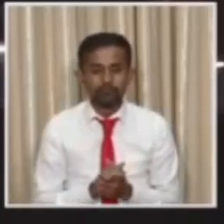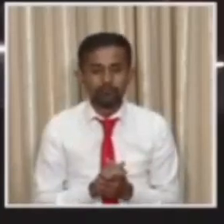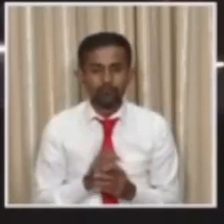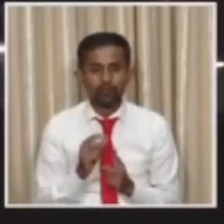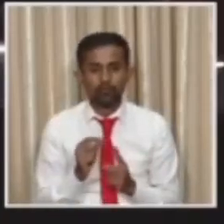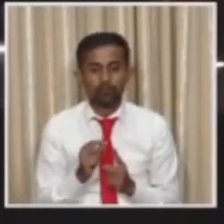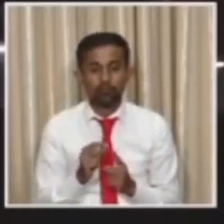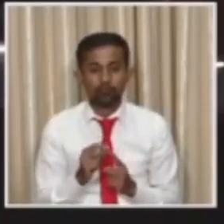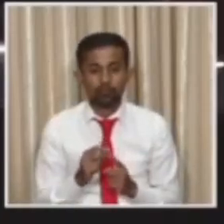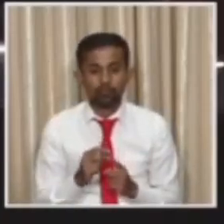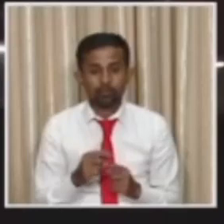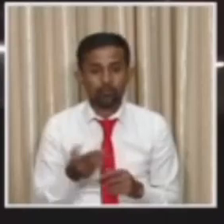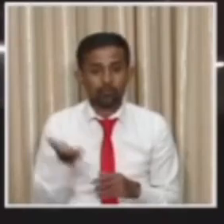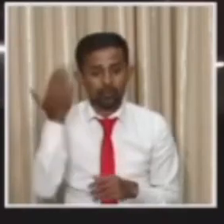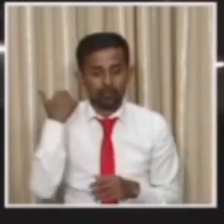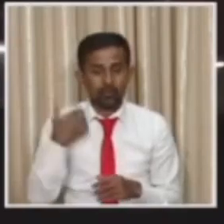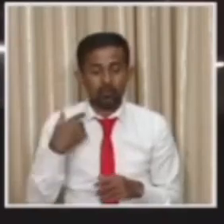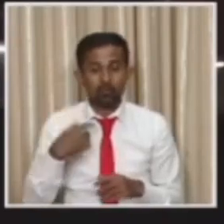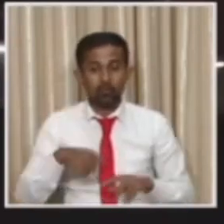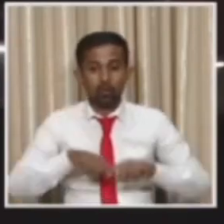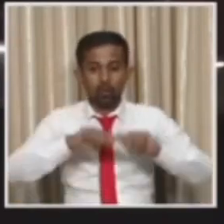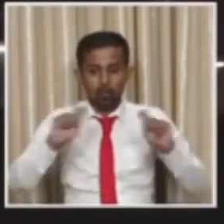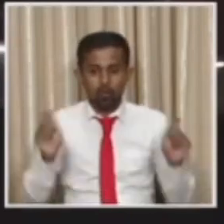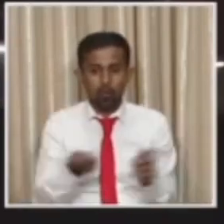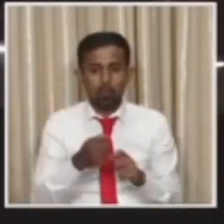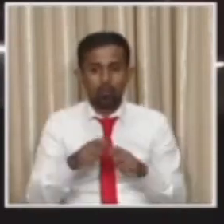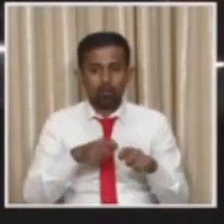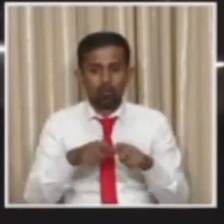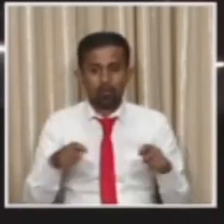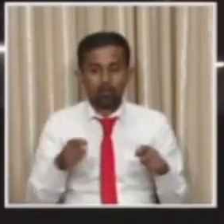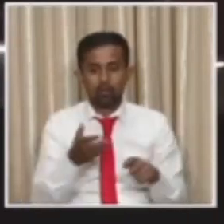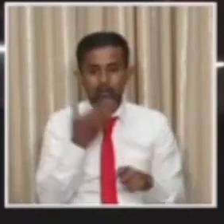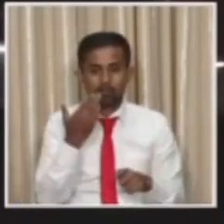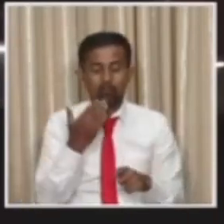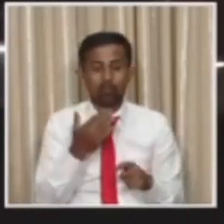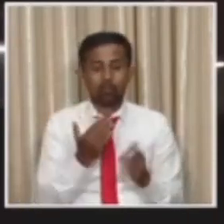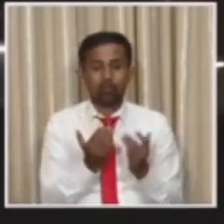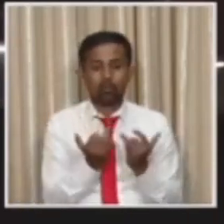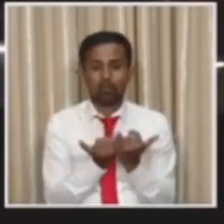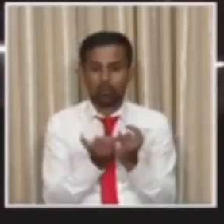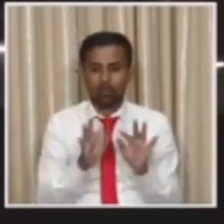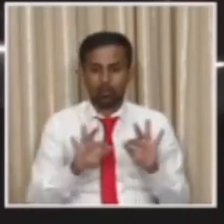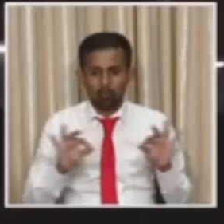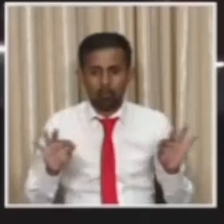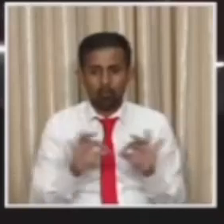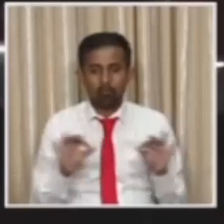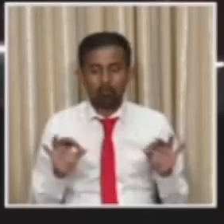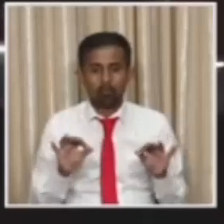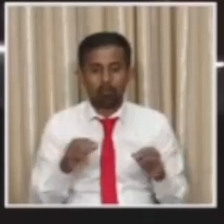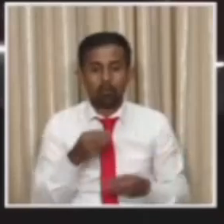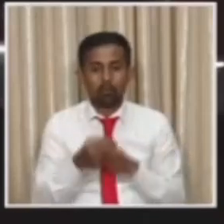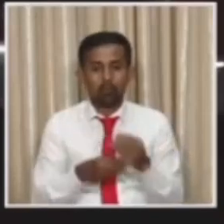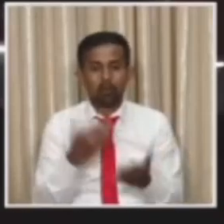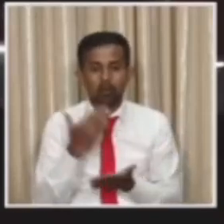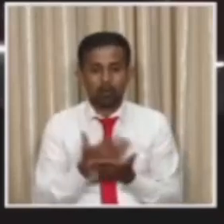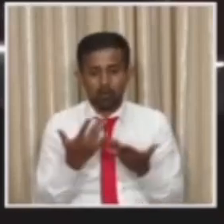මන්ත්‍රීතුමනි ගෝණි අපිට තිබ්බ ඉස්සර අපේ ගෝණි හදා ගන්න පුළුවන්කම තියෙනවා අපිට. අපේ හන වලින් ගොඩක් කර්මාන්ත කරන්න පුළුවන්. නමුත් ඒ කර්මාන්ත එහෙම